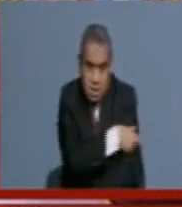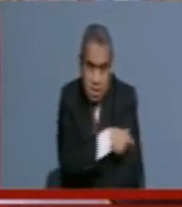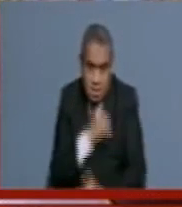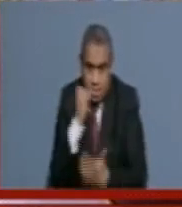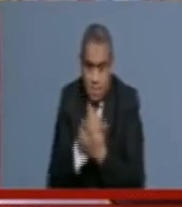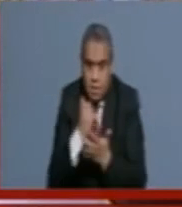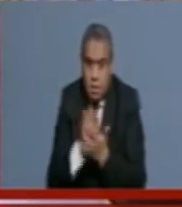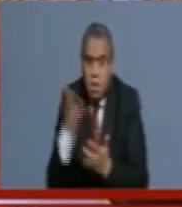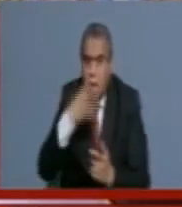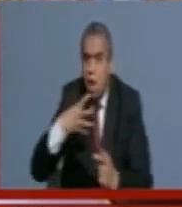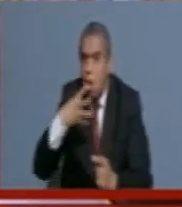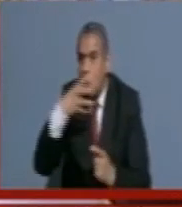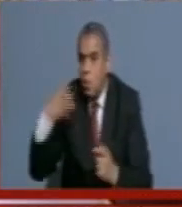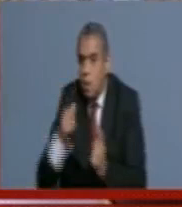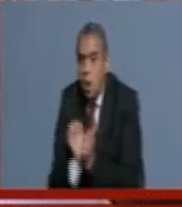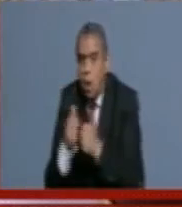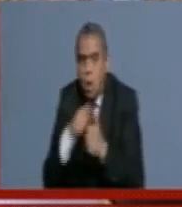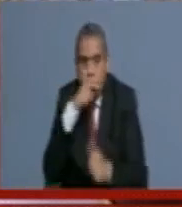400 أسرة